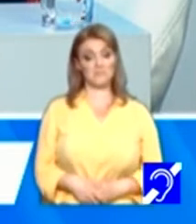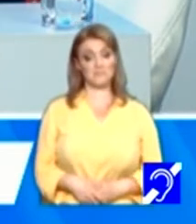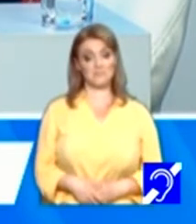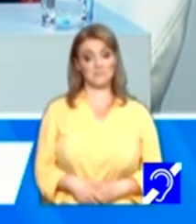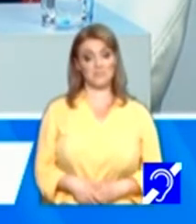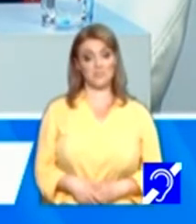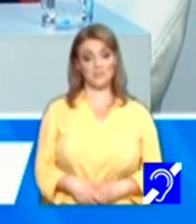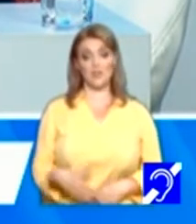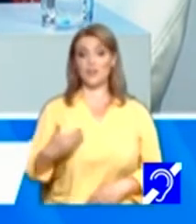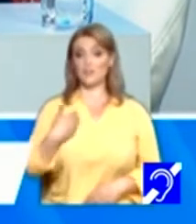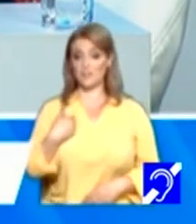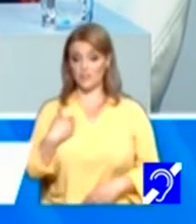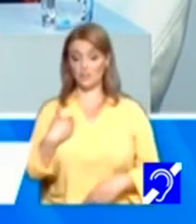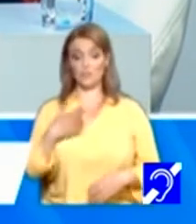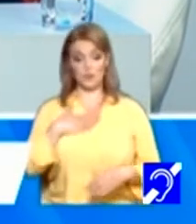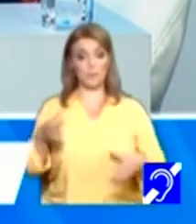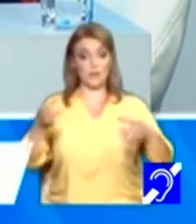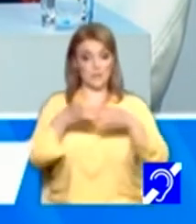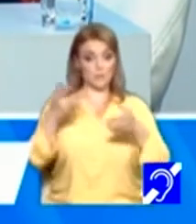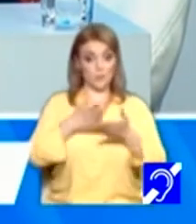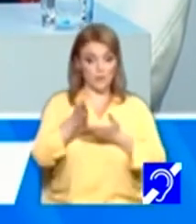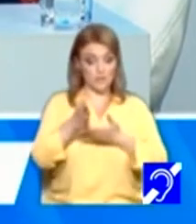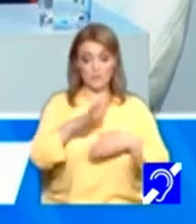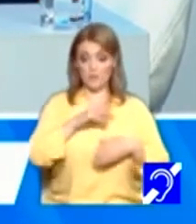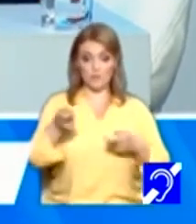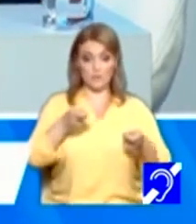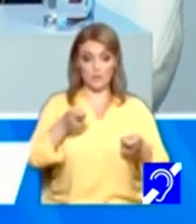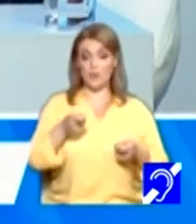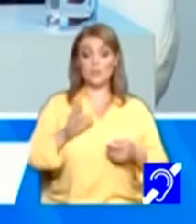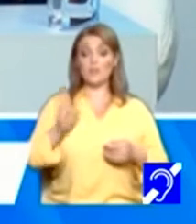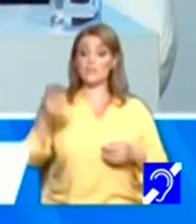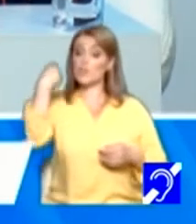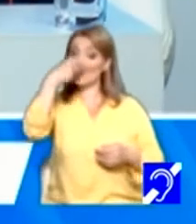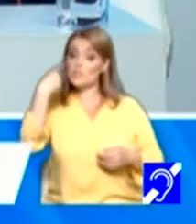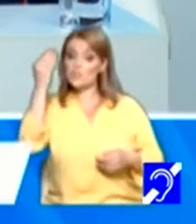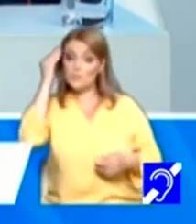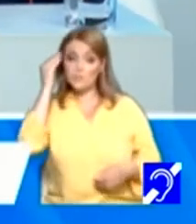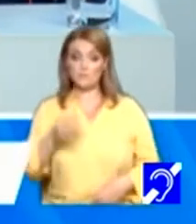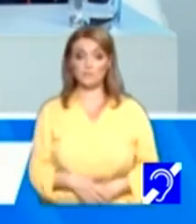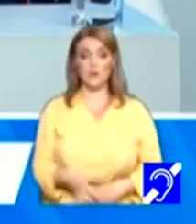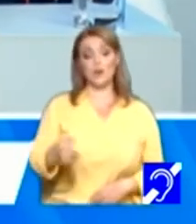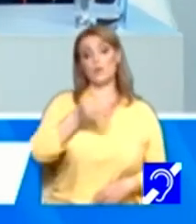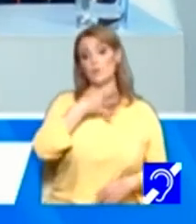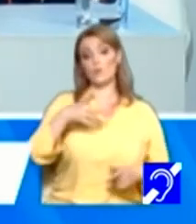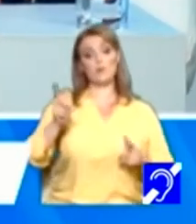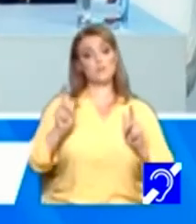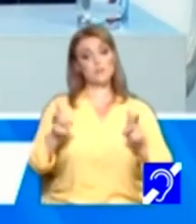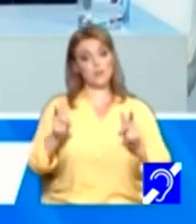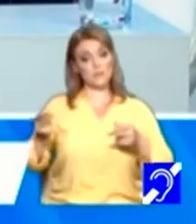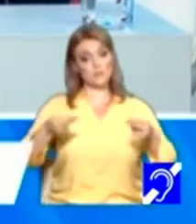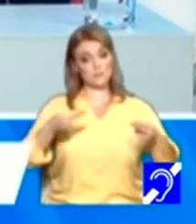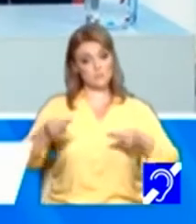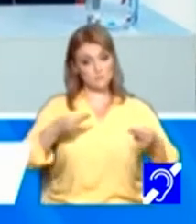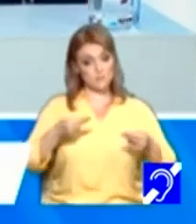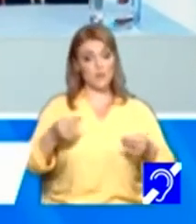partid care n-a fost la guvernare în momentul. O viziune noastră. Viziunea mea personală. Da. Orice acord este în favoarea ar trebui